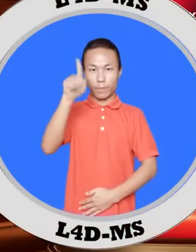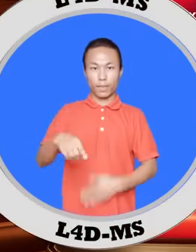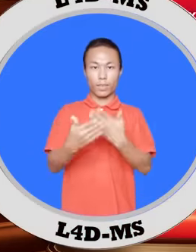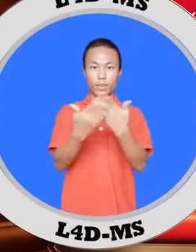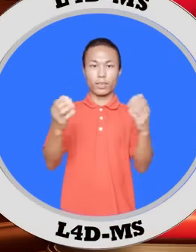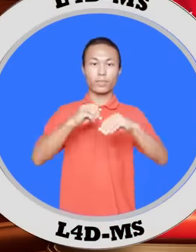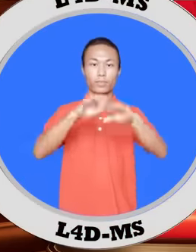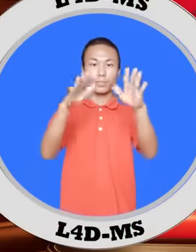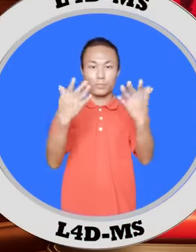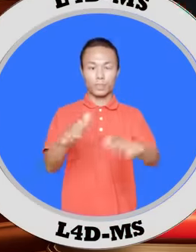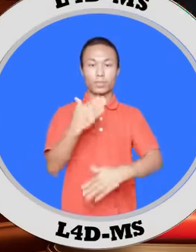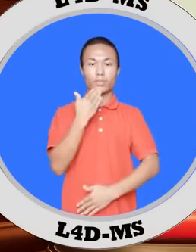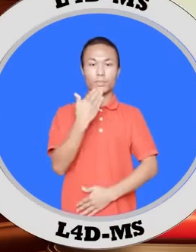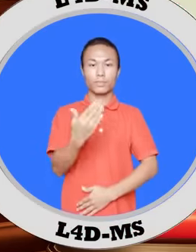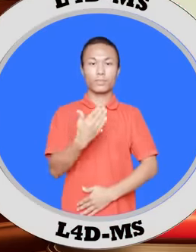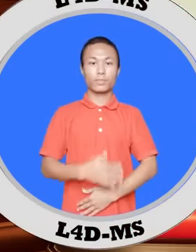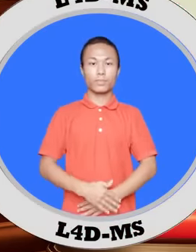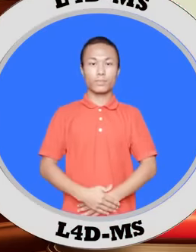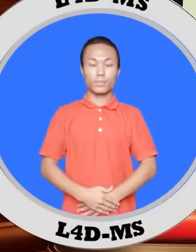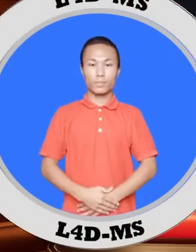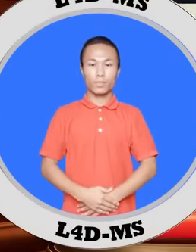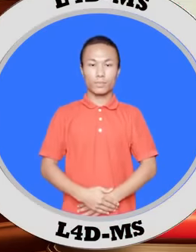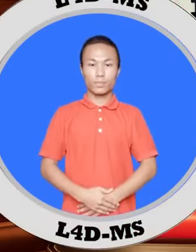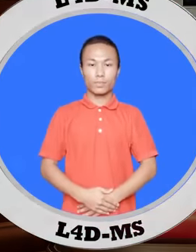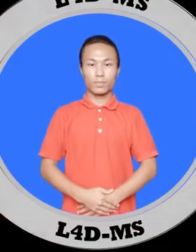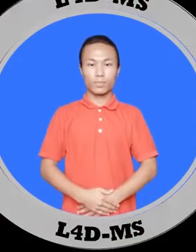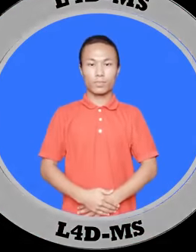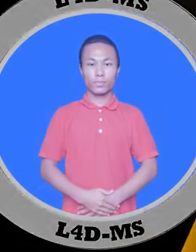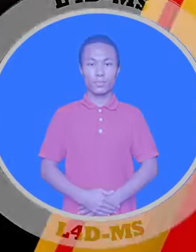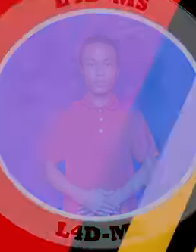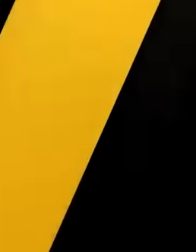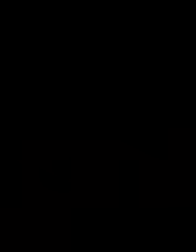။ဒါကတော့တပတ်တွင်းဖြစ်ပေါ်ခဲ့တဲ့သတင်းချင်းချုပ်ကိုတင်ဆက်ပေးခဲ့တာပဲဖြစ်ပါတယ်။ကျေးဇူးတင်ပါတယ်ရှင်။